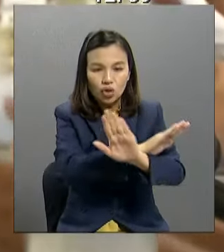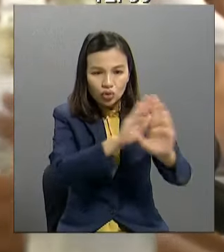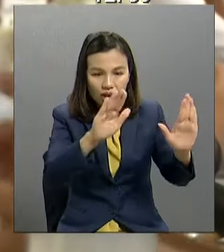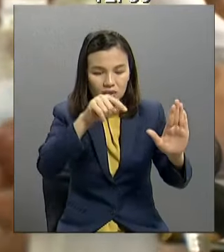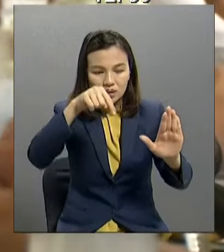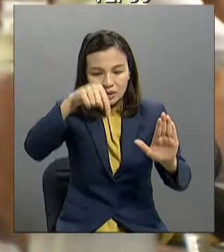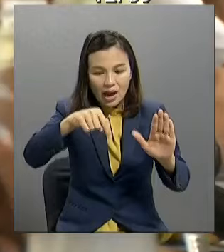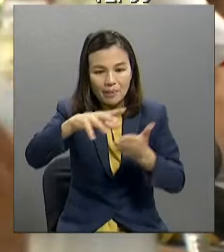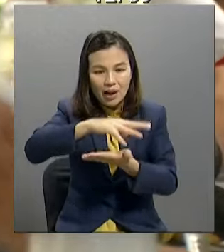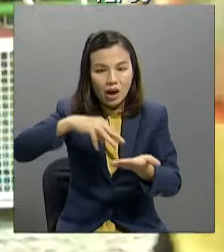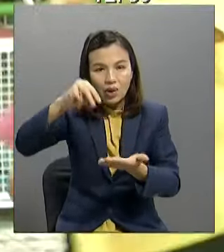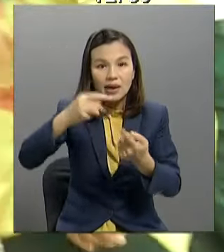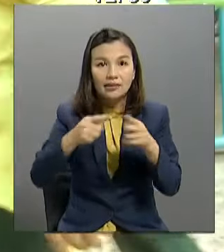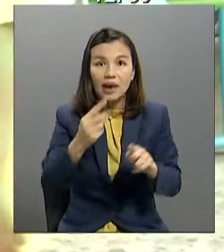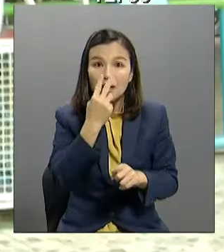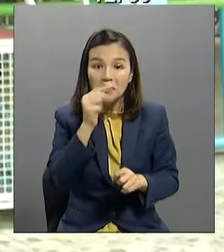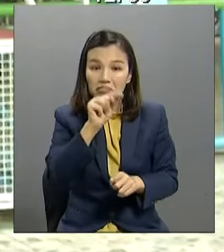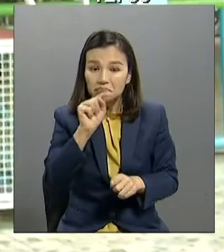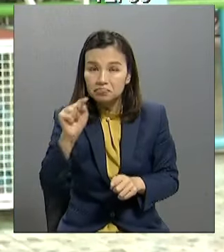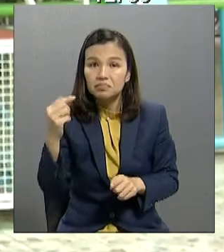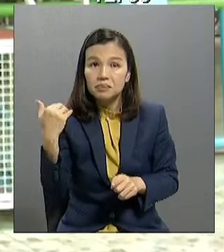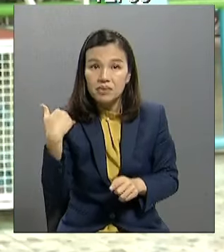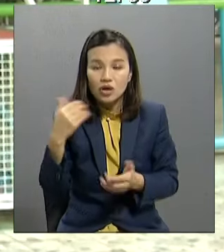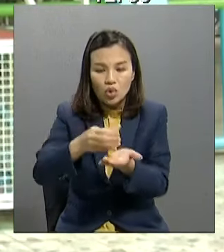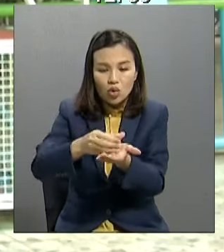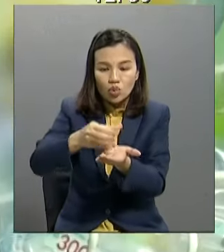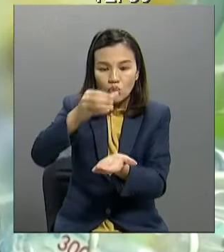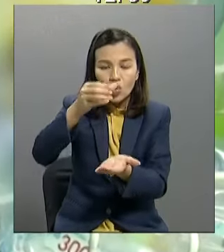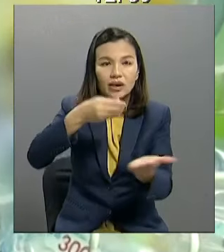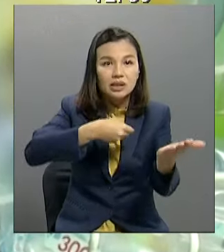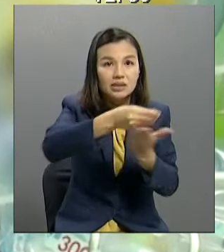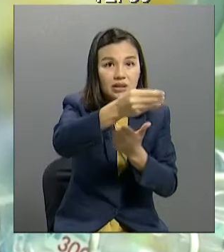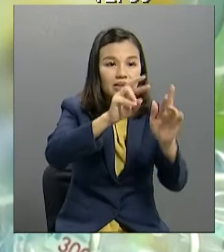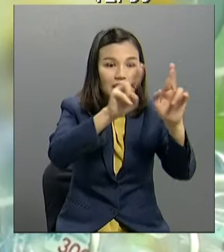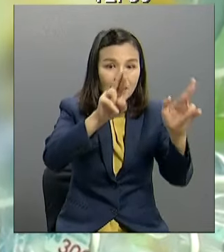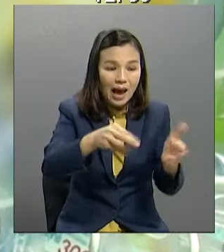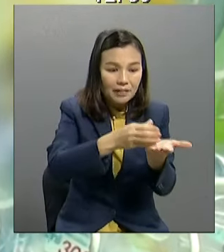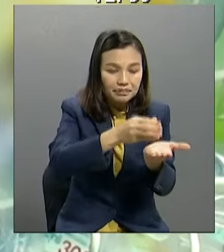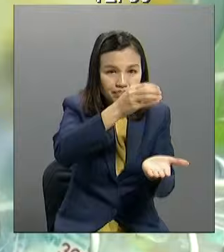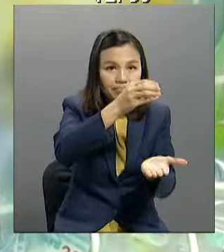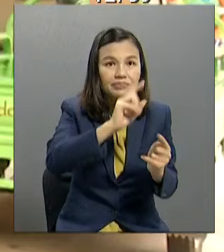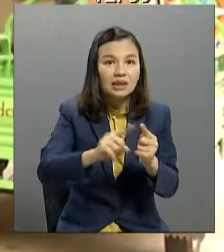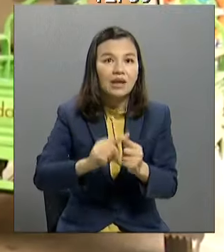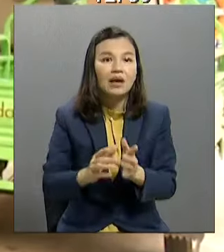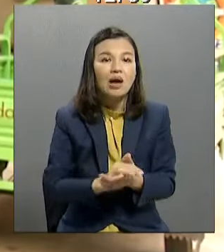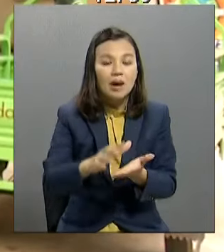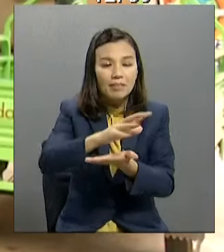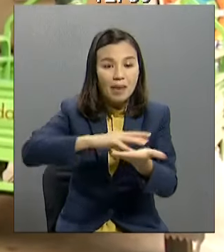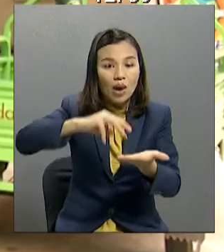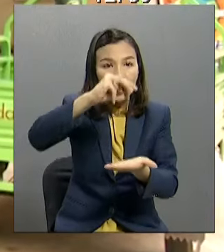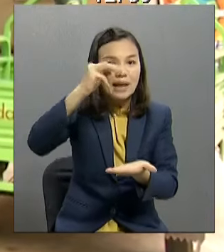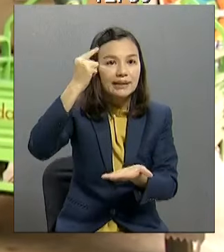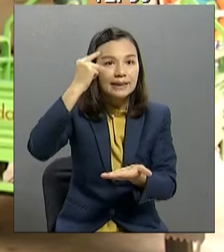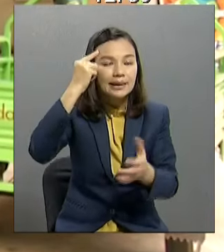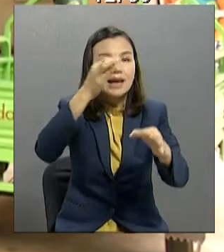ก็ยังคงมีพลาสติกอยู่บ้างเช่นขวดน้ำที่ซื้อตามร้านสะดวกซื้อทางมหาวิทยาลัยจึงได้มีธนาค